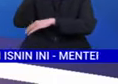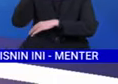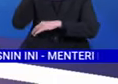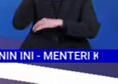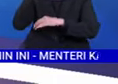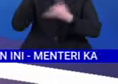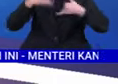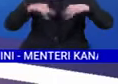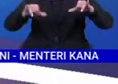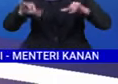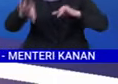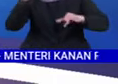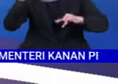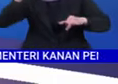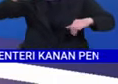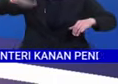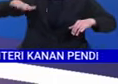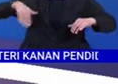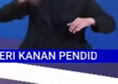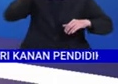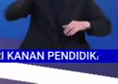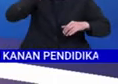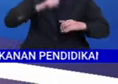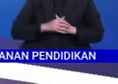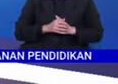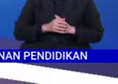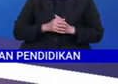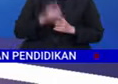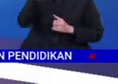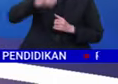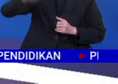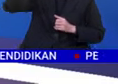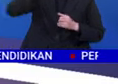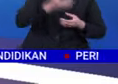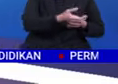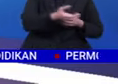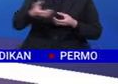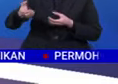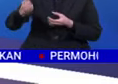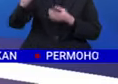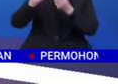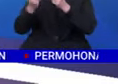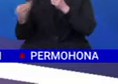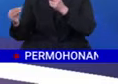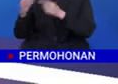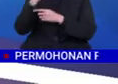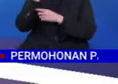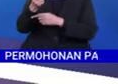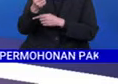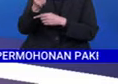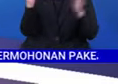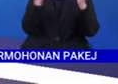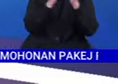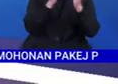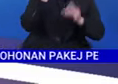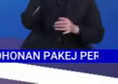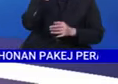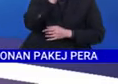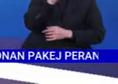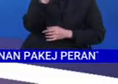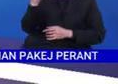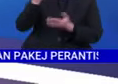masih belum ditemukan ketua jabatan bomb ada penyelam last season 6 Meri look Young ketika dihubungi arti m